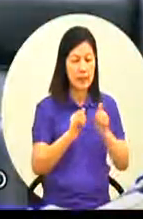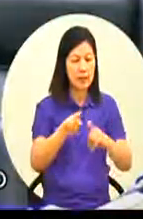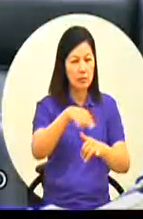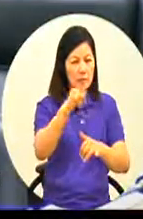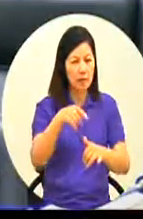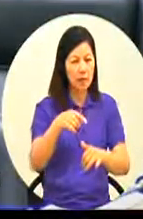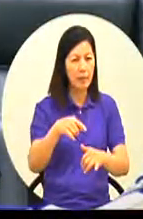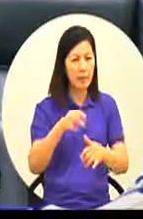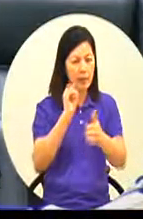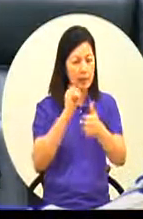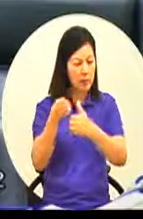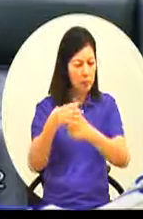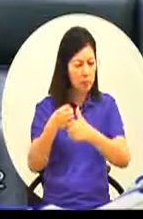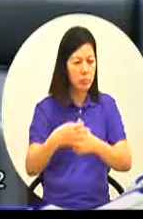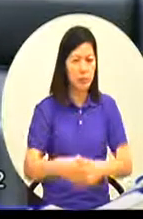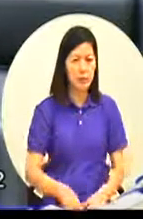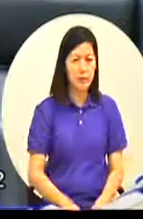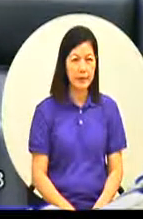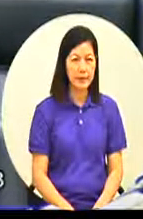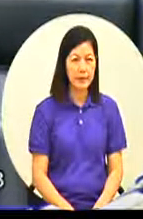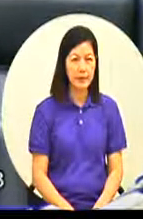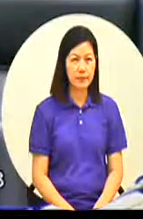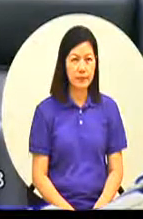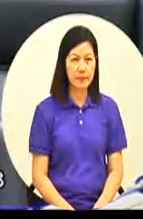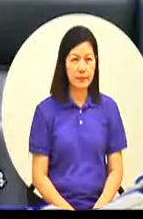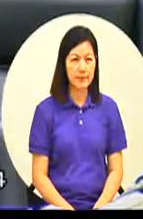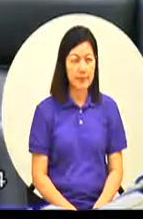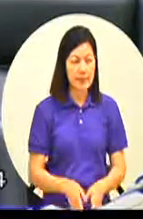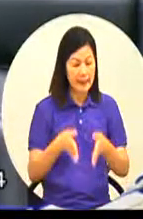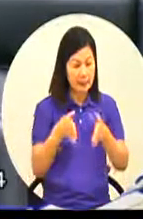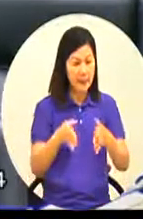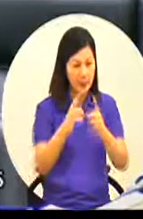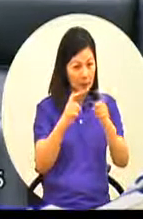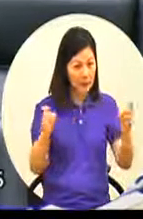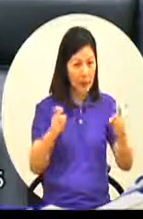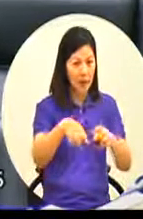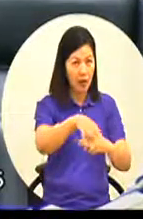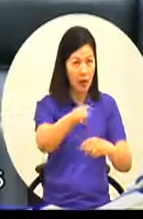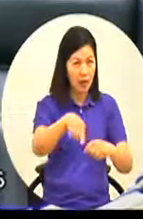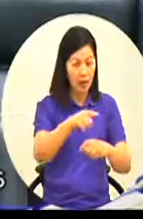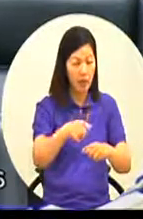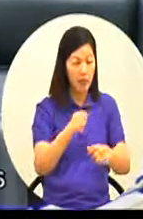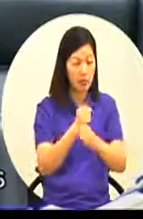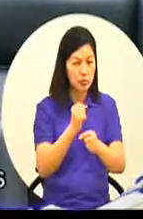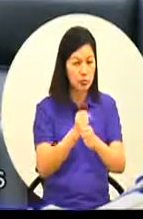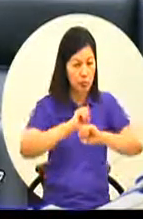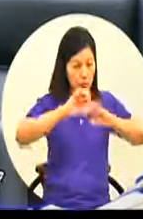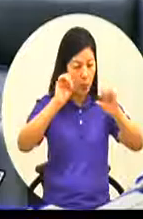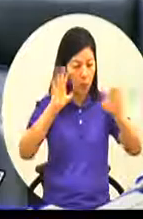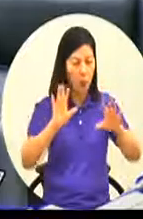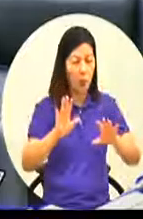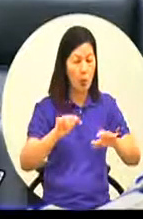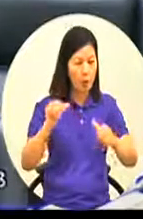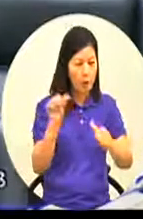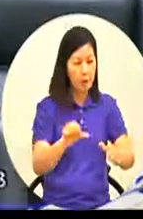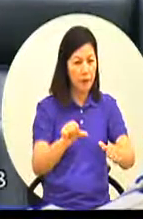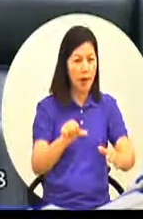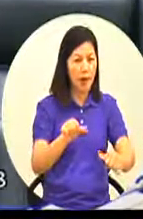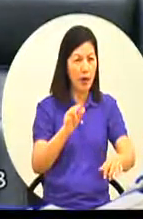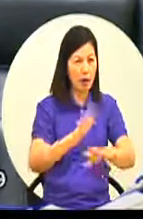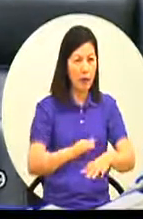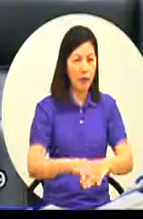反映，就是说针对庙宇，他们你也会去做一个宣导或者开火这个动作